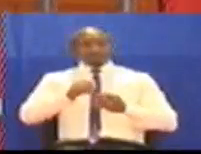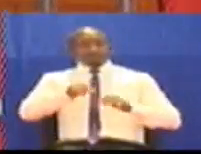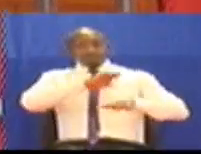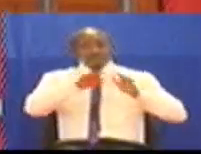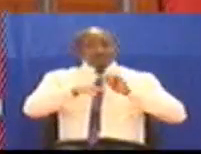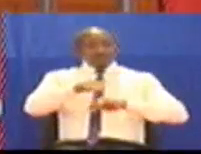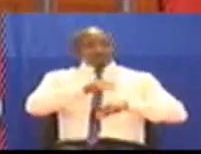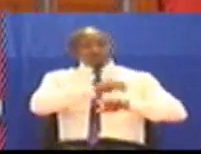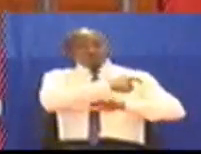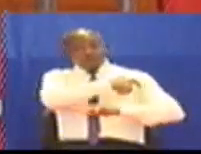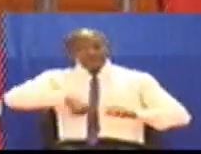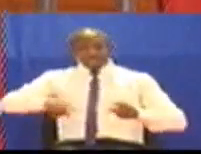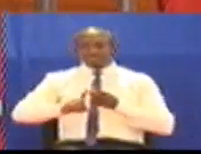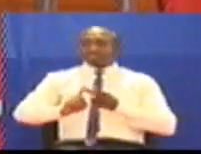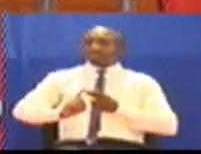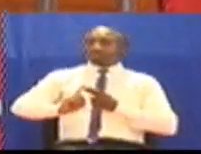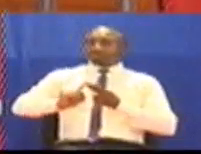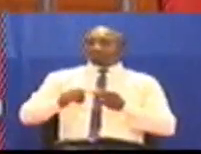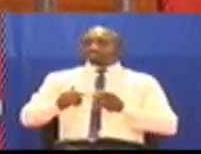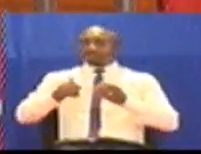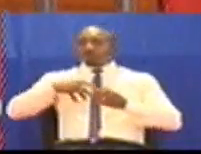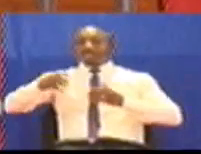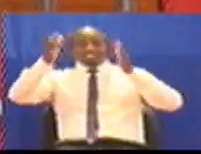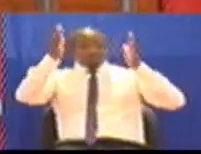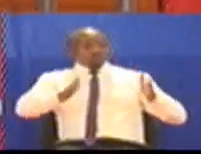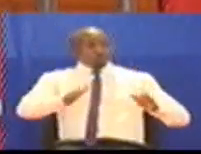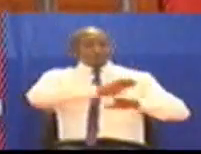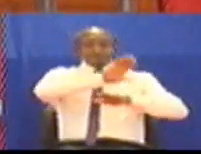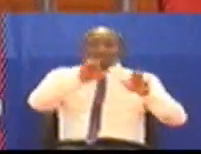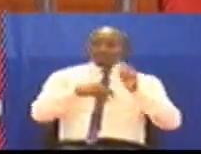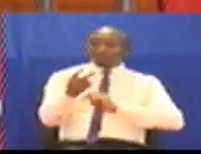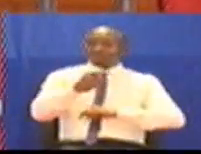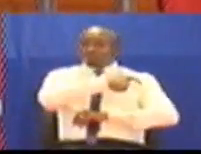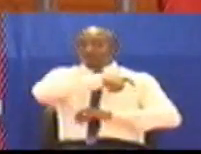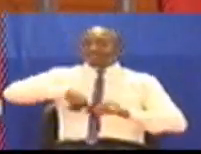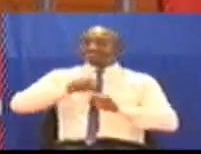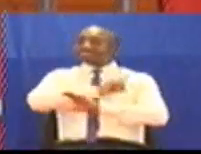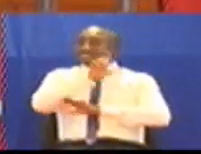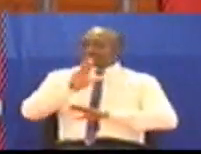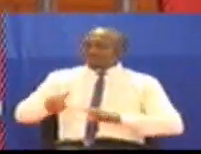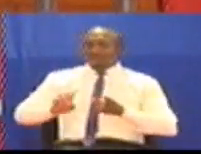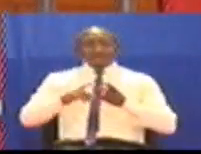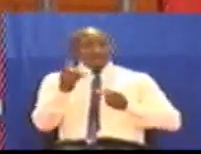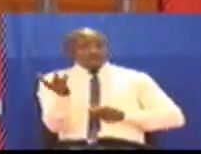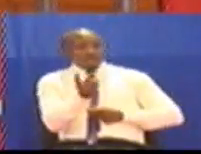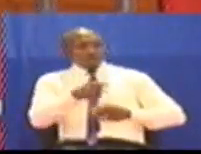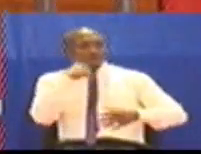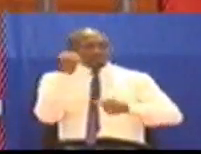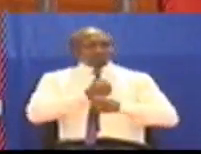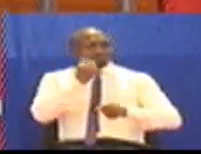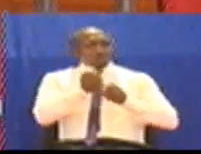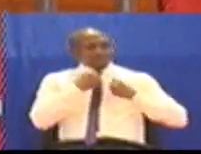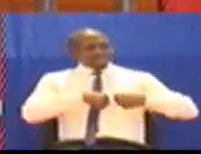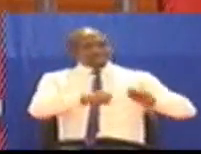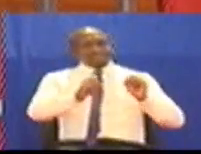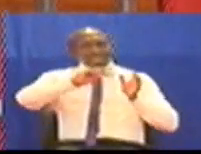mkuu, kwa rais wa Zanzibar, makamu wa pili wa rais Zanzibar, kwa jinsi wanavyoweza kutekeleza ilani ya Chama